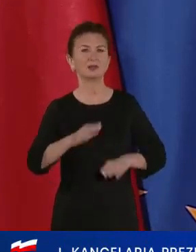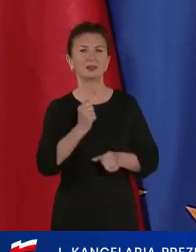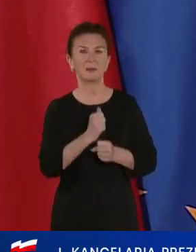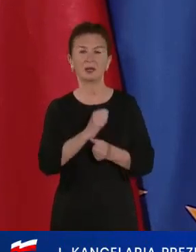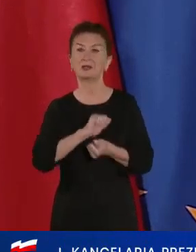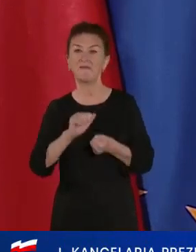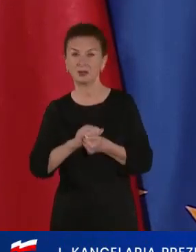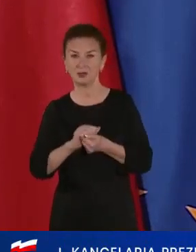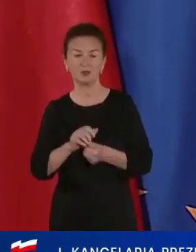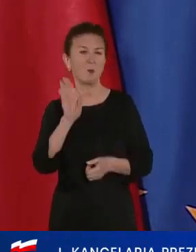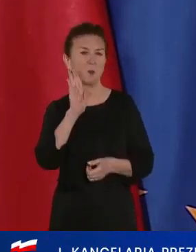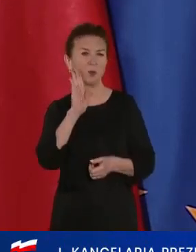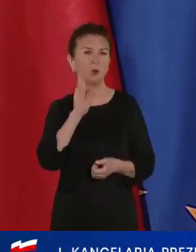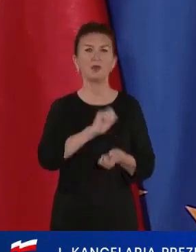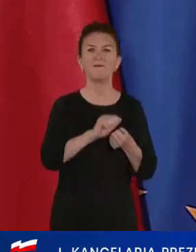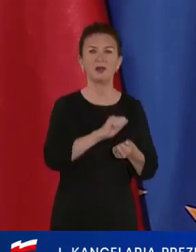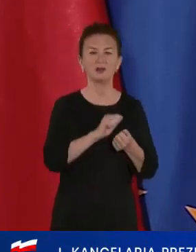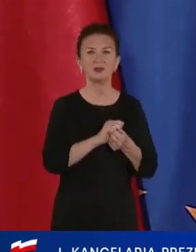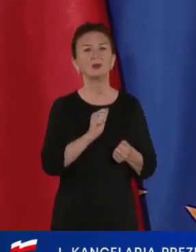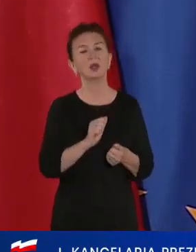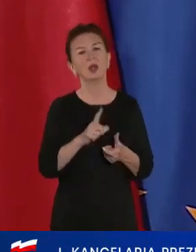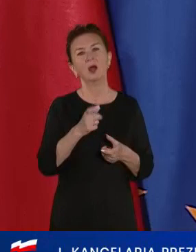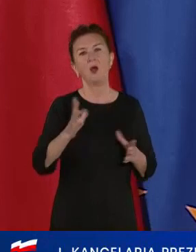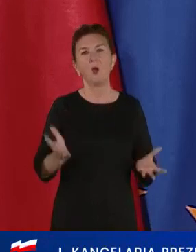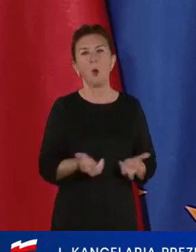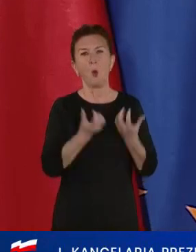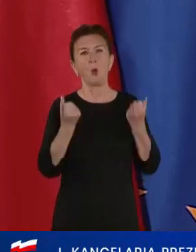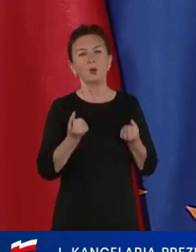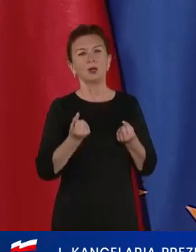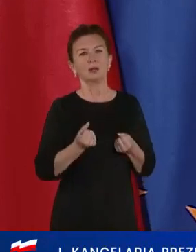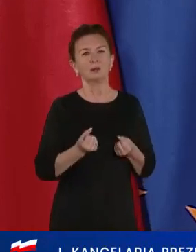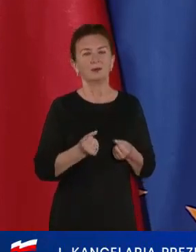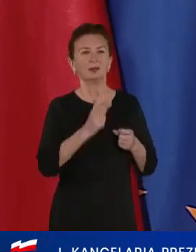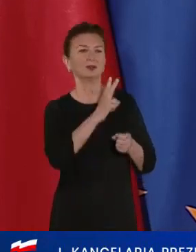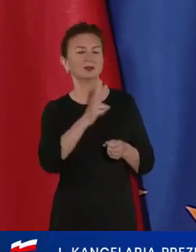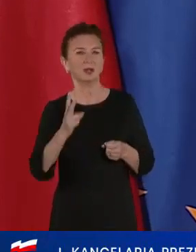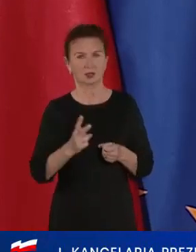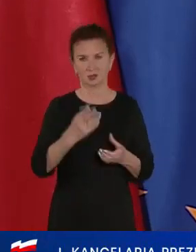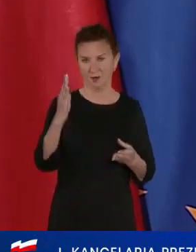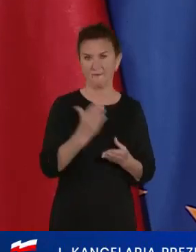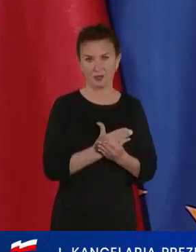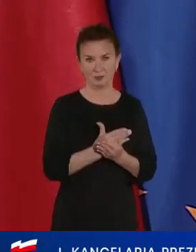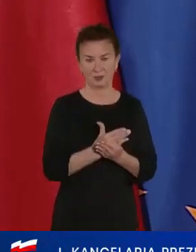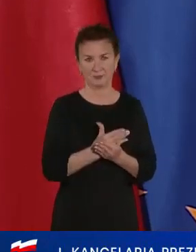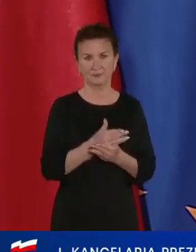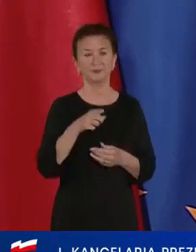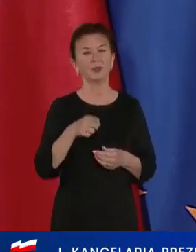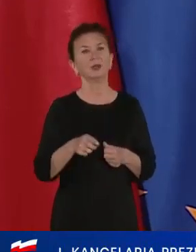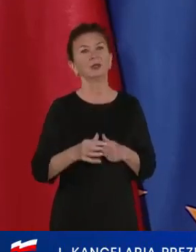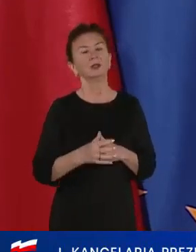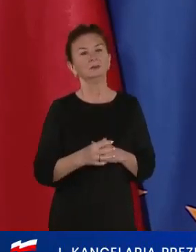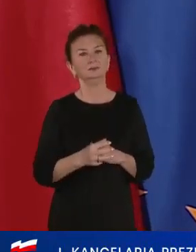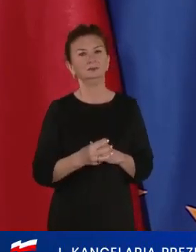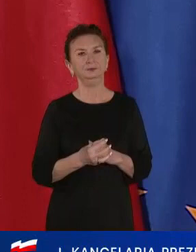walczymy o uratowanie każdej z zagrożonych polskich firm. Te rygory, o których powiedział